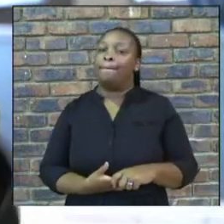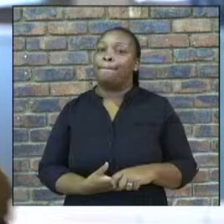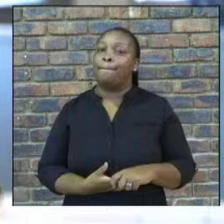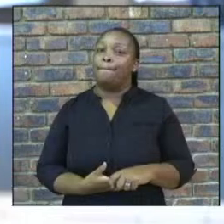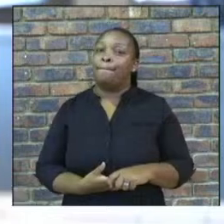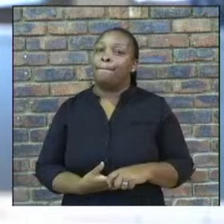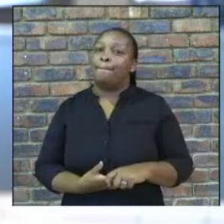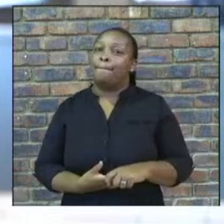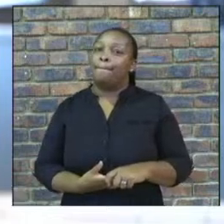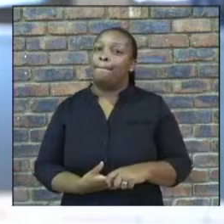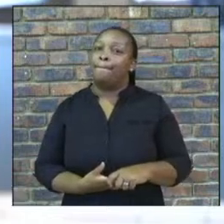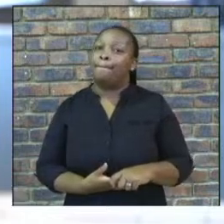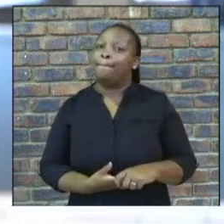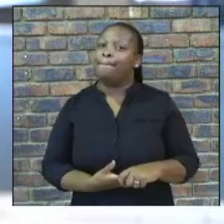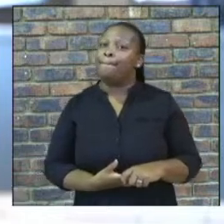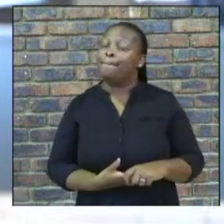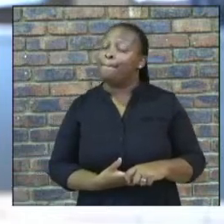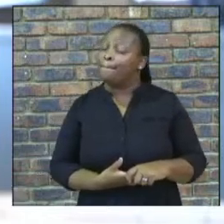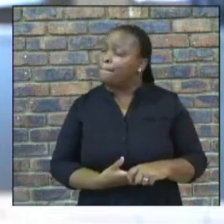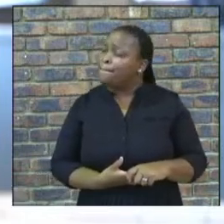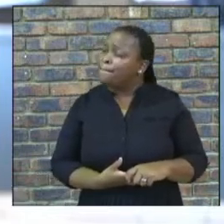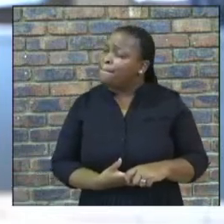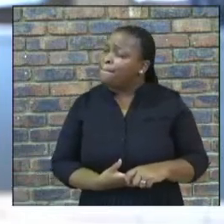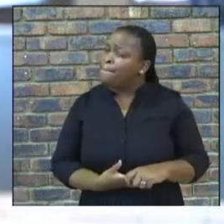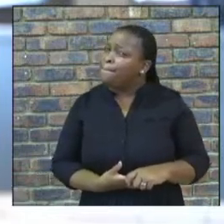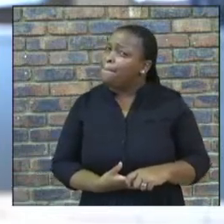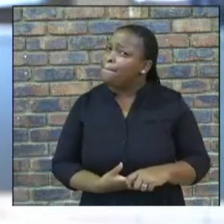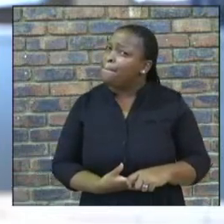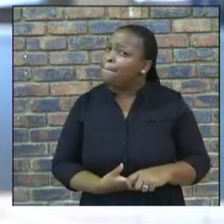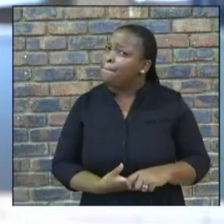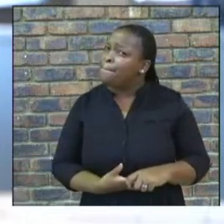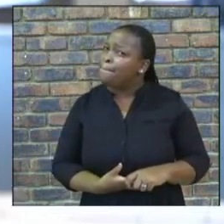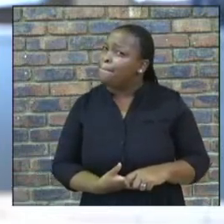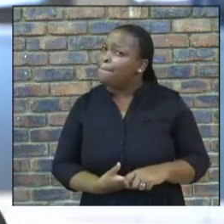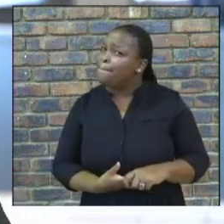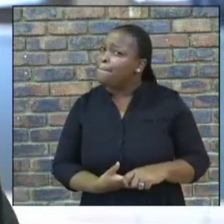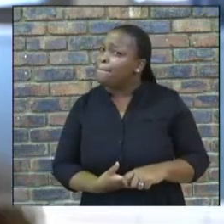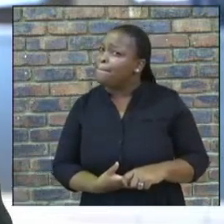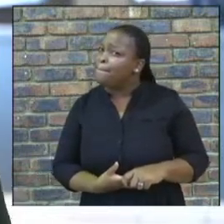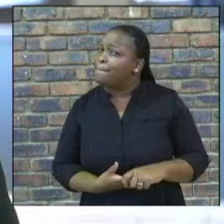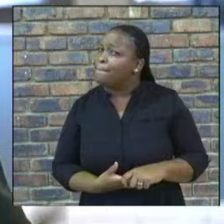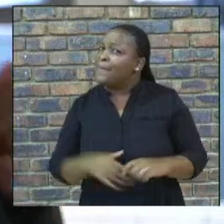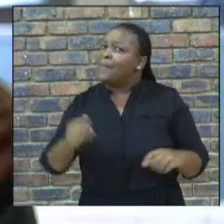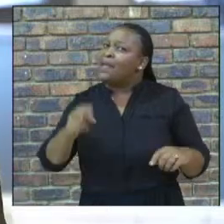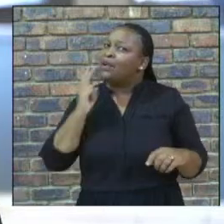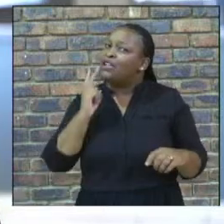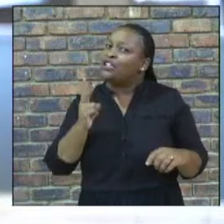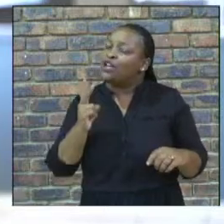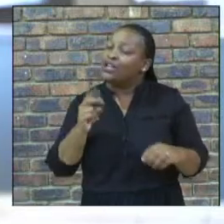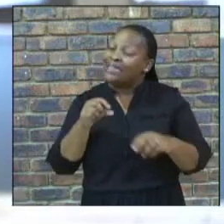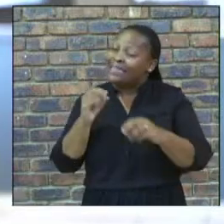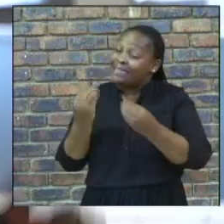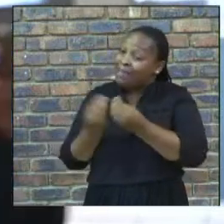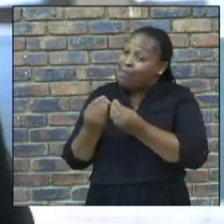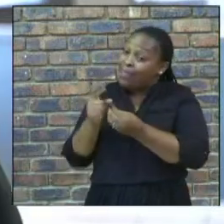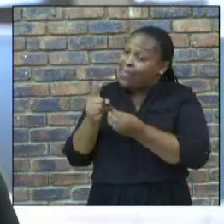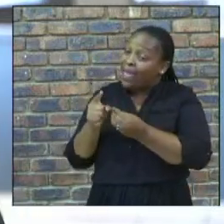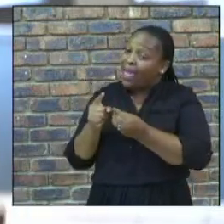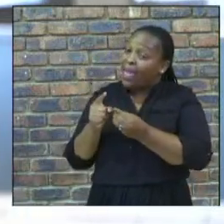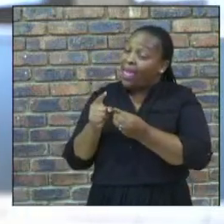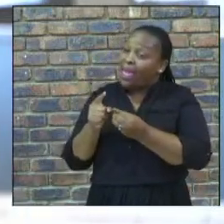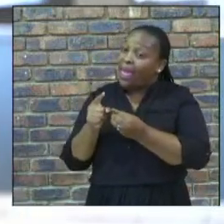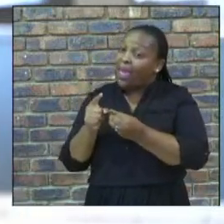ngaphakathi kwalomlinga mthetho sibona kunento enye esiyibona ingozi khulu. Abantwana